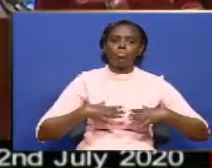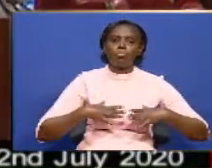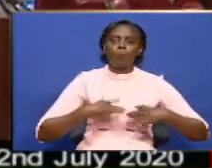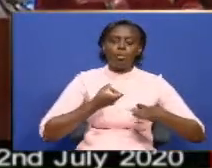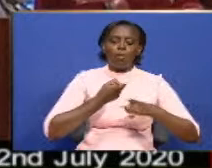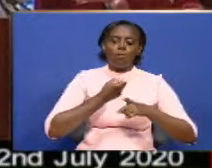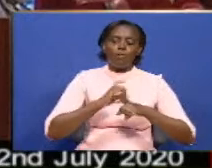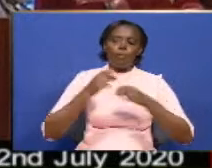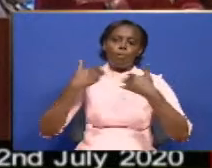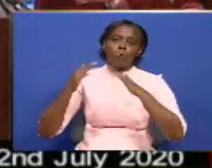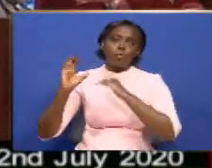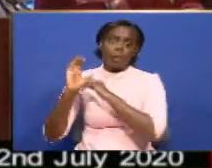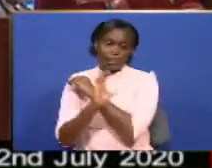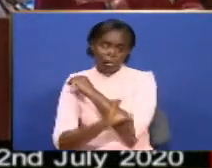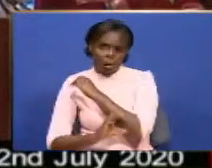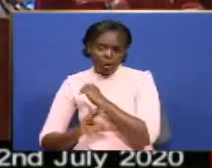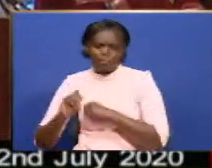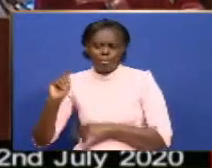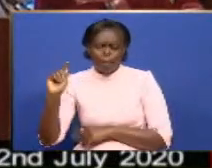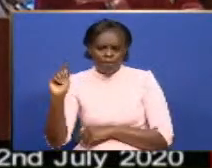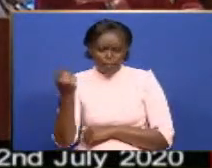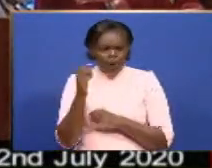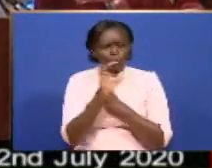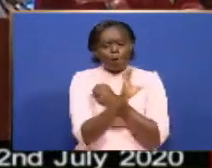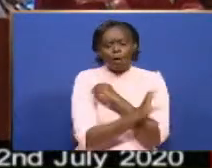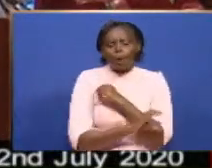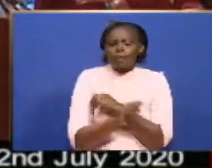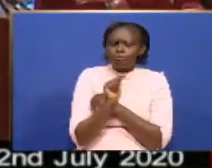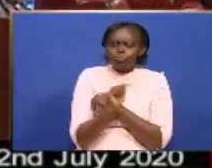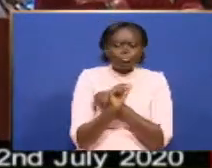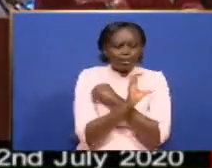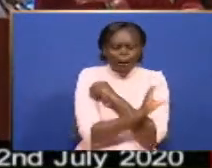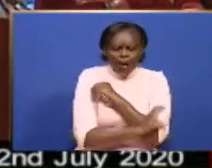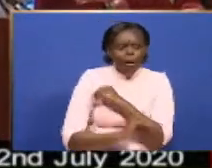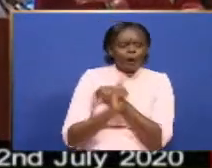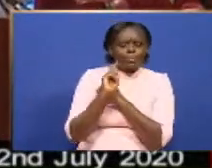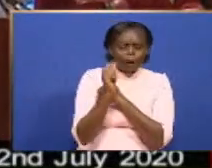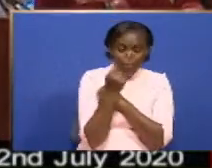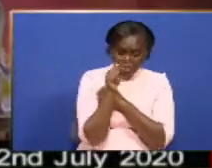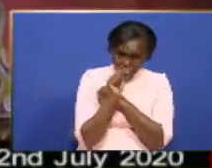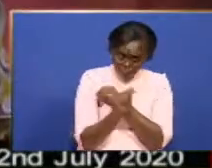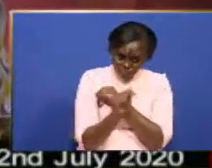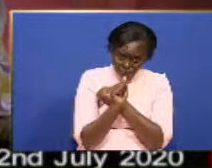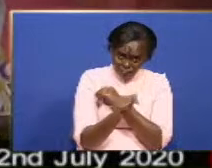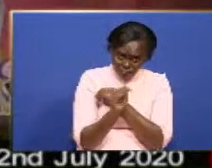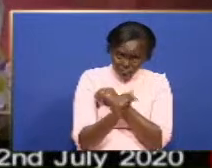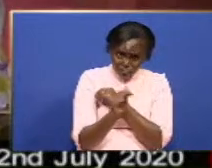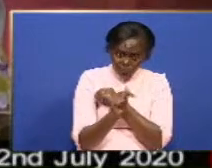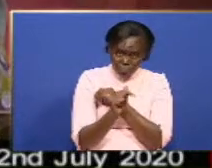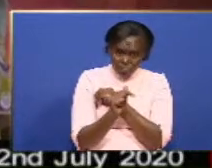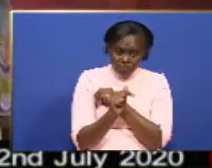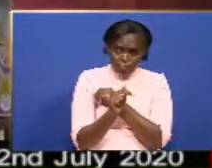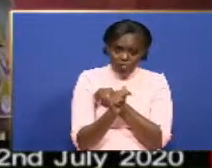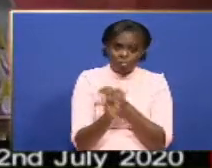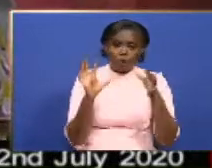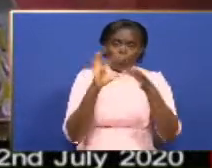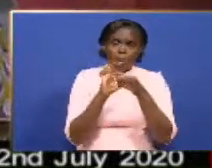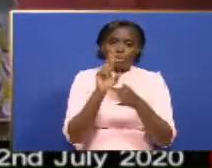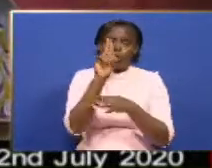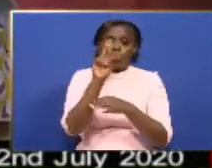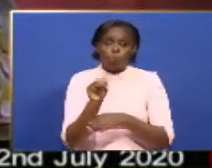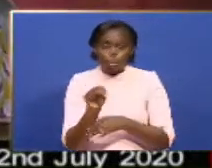Mheshimiwa Spika, Kenya ikiwa mmoja wa Umoja wa Mataifa